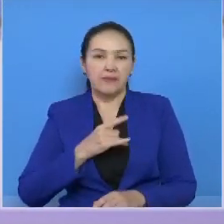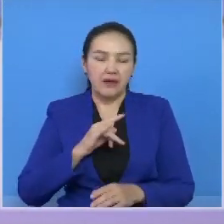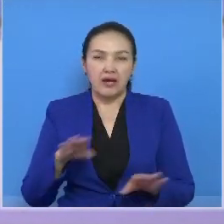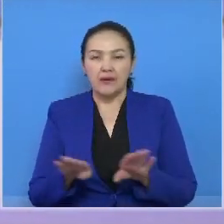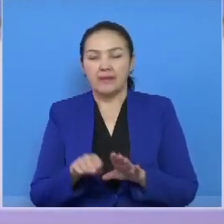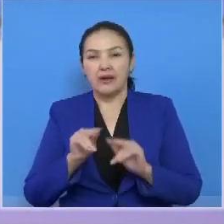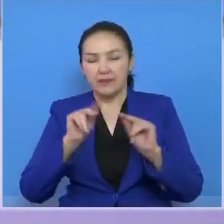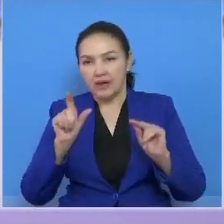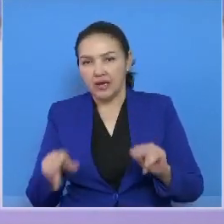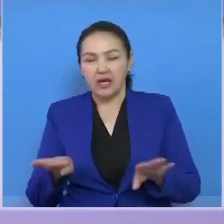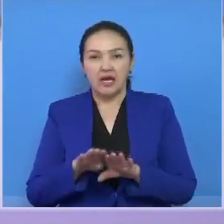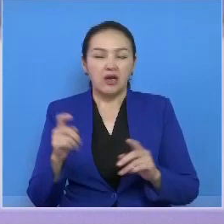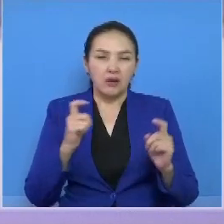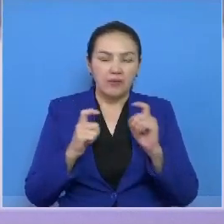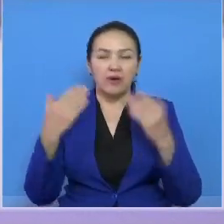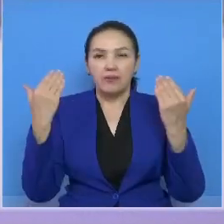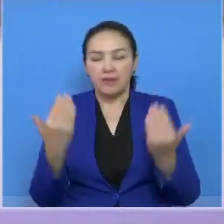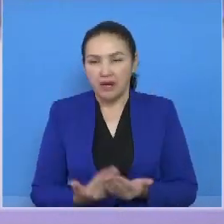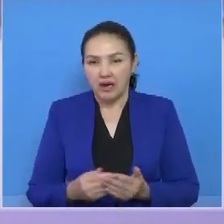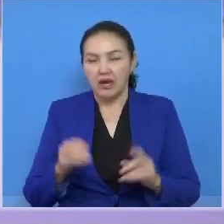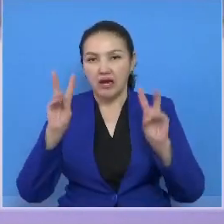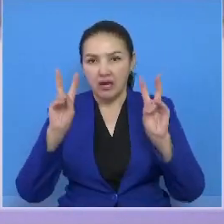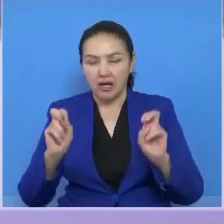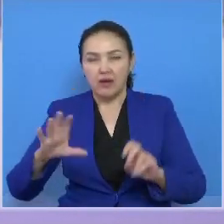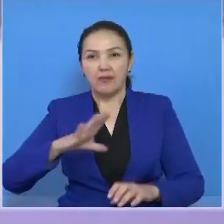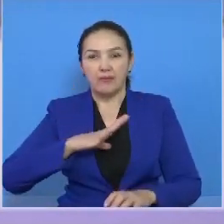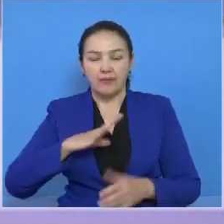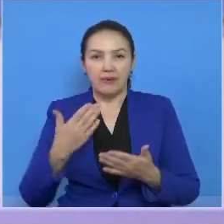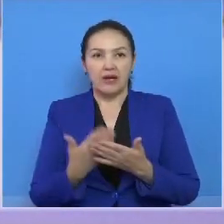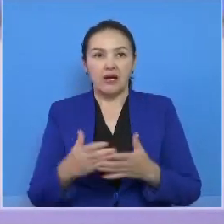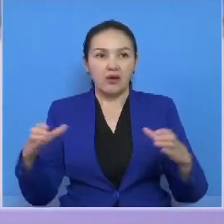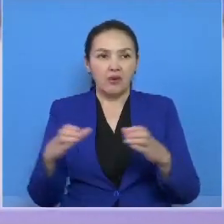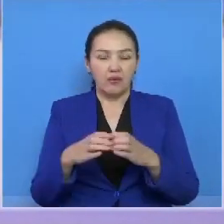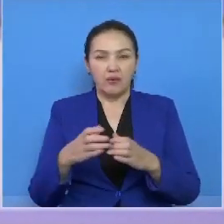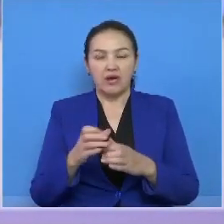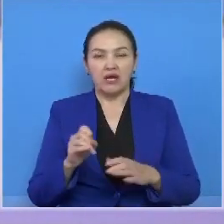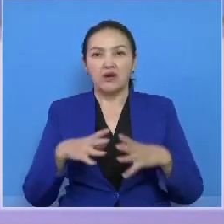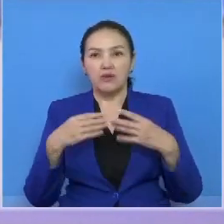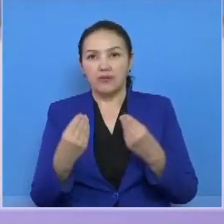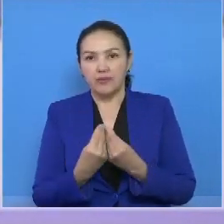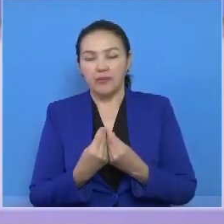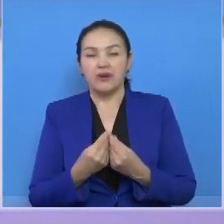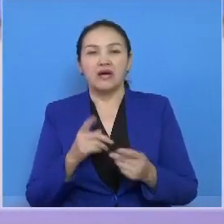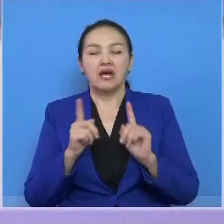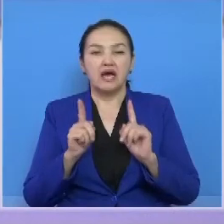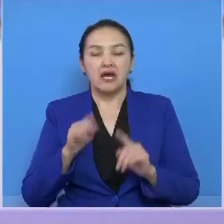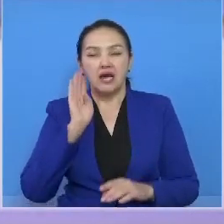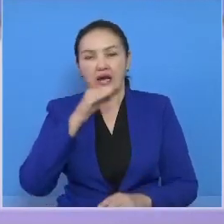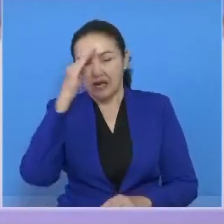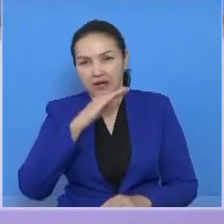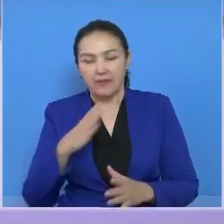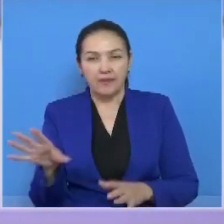Бала мен мұғалім арасындағы қарым-қатынас бүгін форумның тақырыбына арқау болды. Қоғам, тұлға, отбасы атты жиын ата-аналарды ғана